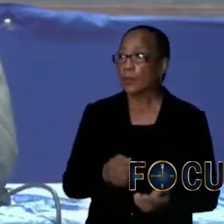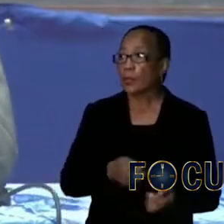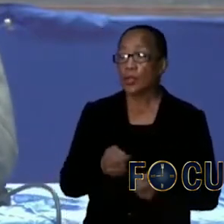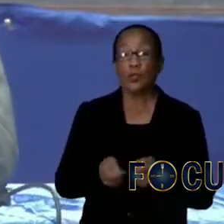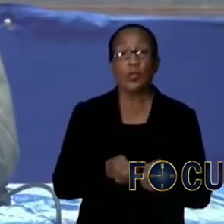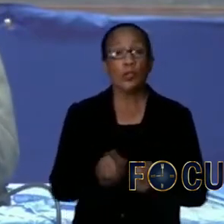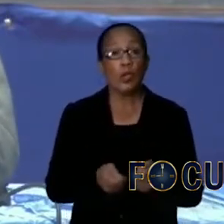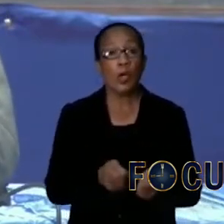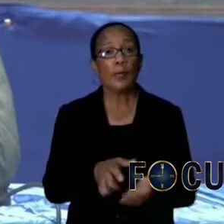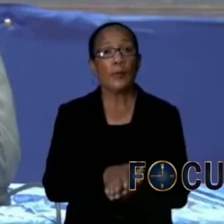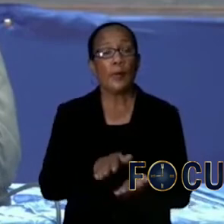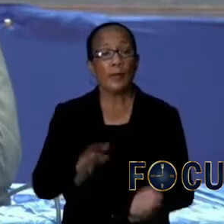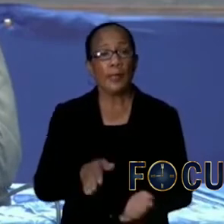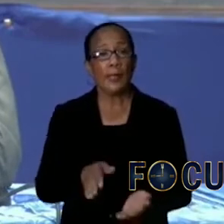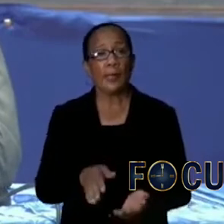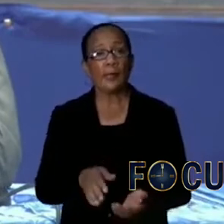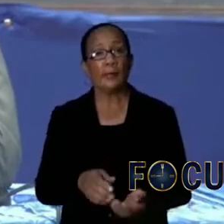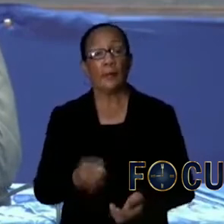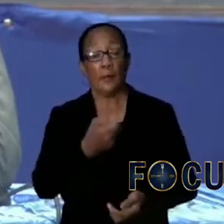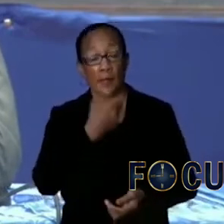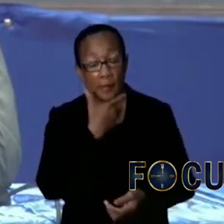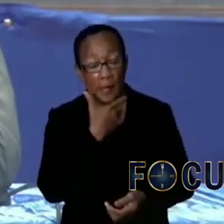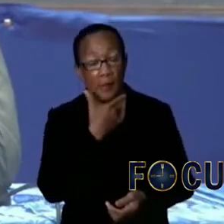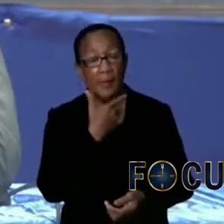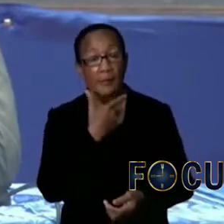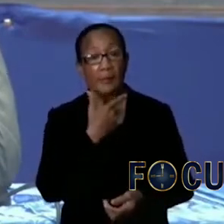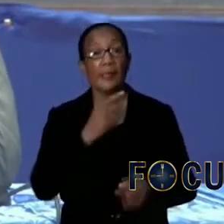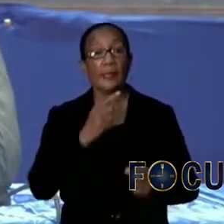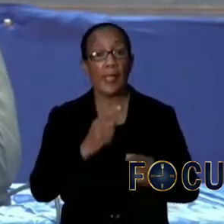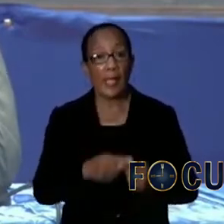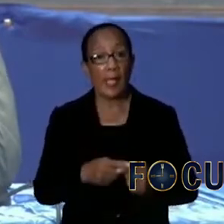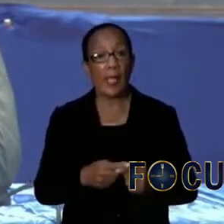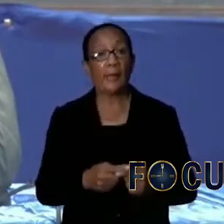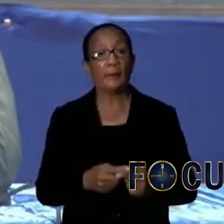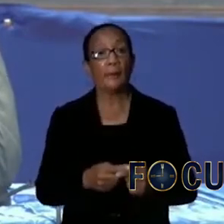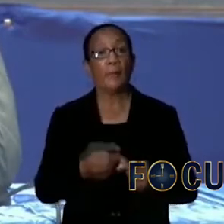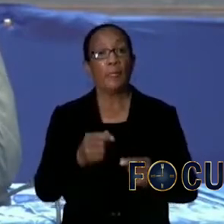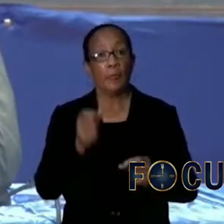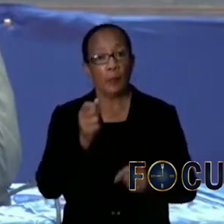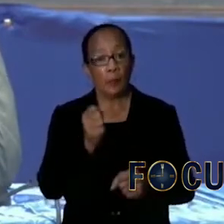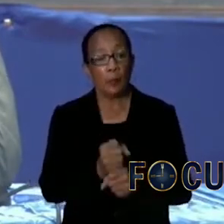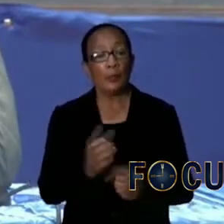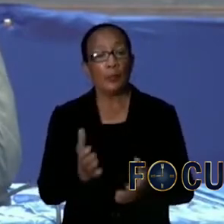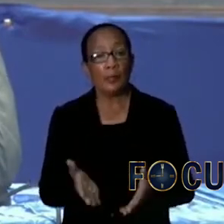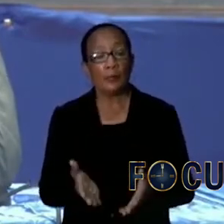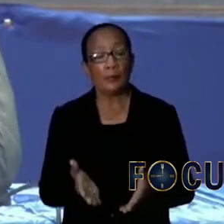van het zorgpakket, met name medicamenten en producten,